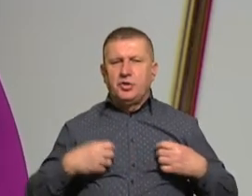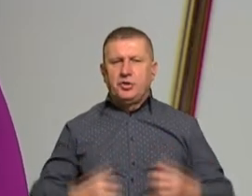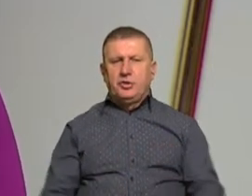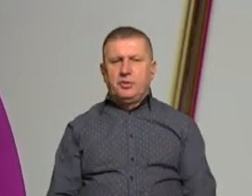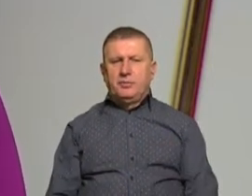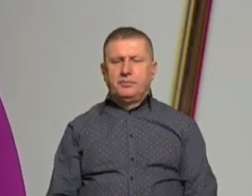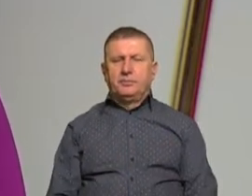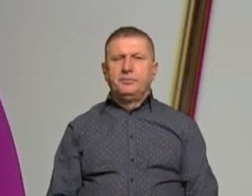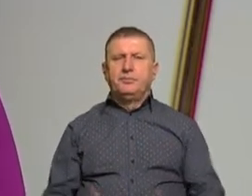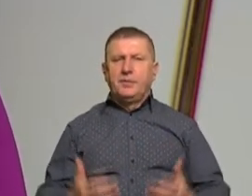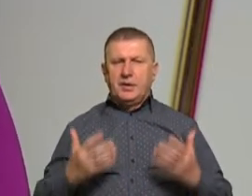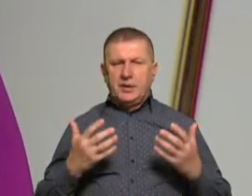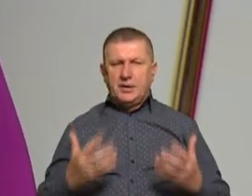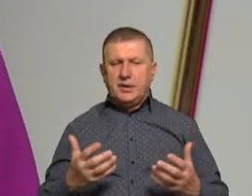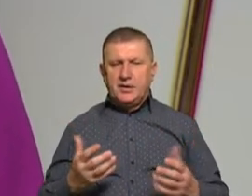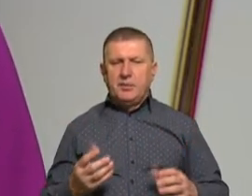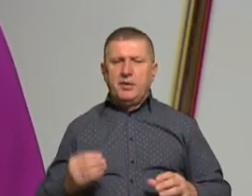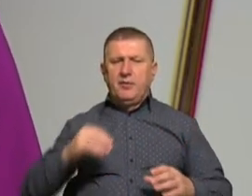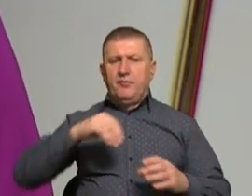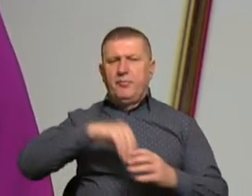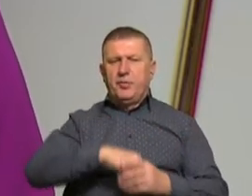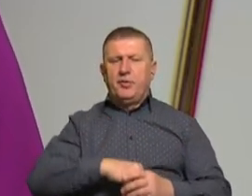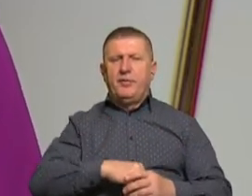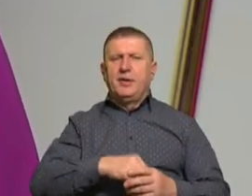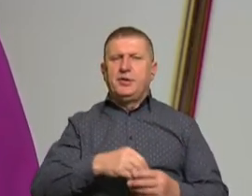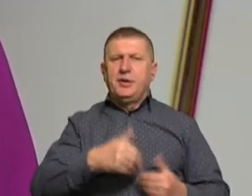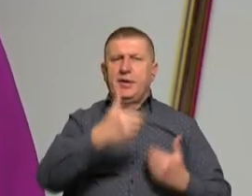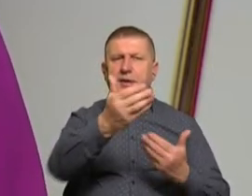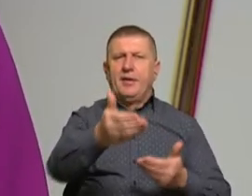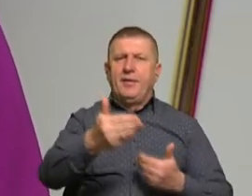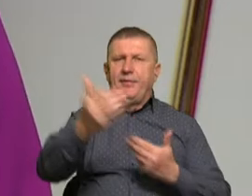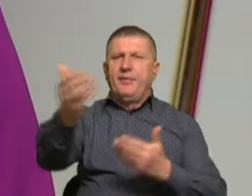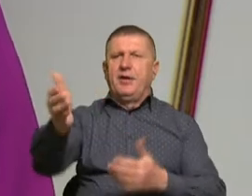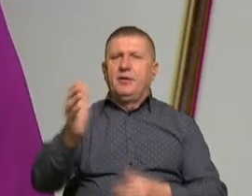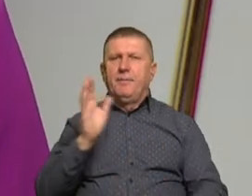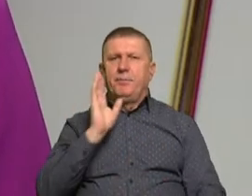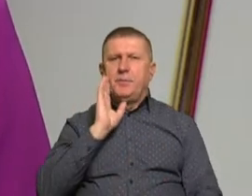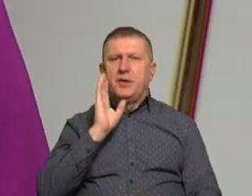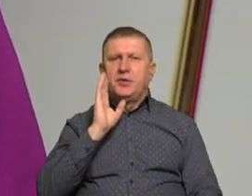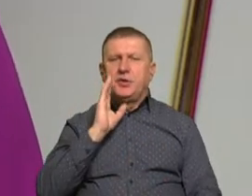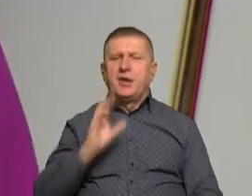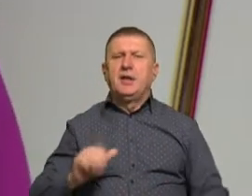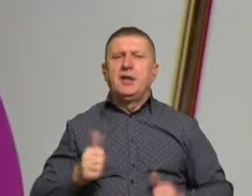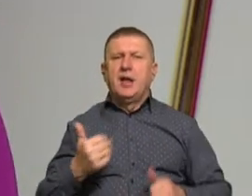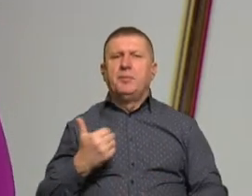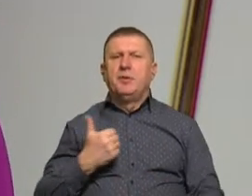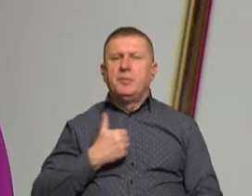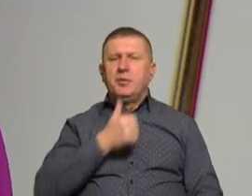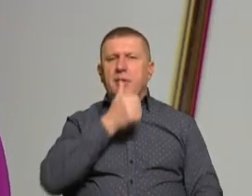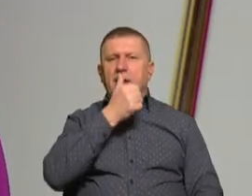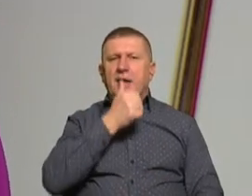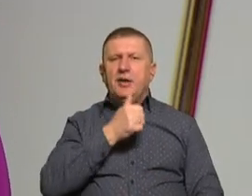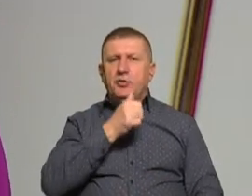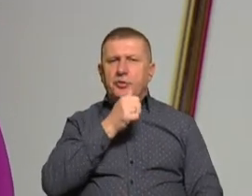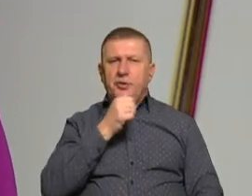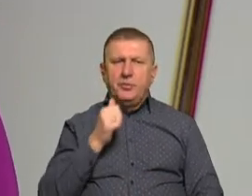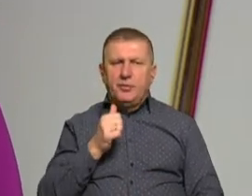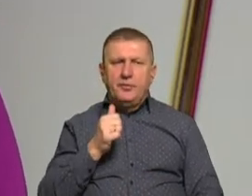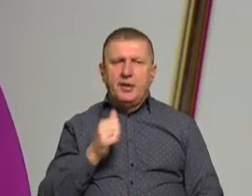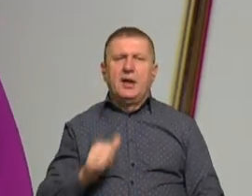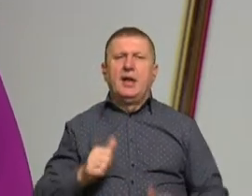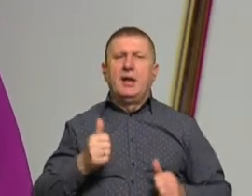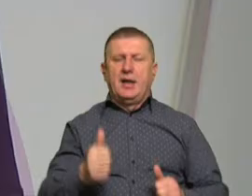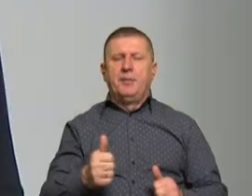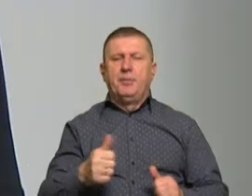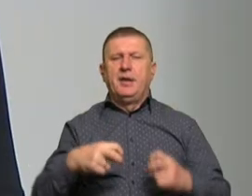wprowadzić transparentność związaną z przydziałem mieszkań komunalnych, tak aby była zanonimizowana, ale ta lista osób oczekujących, aby była